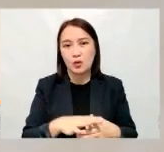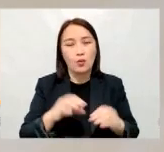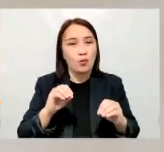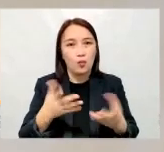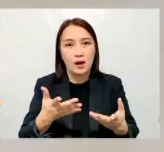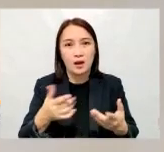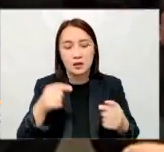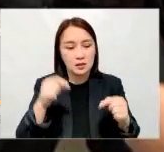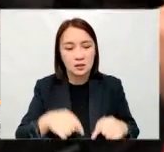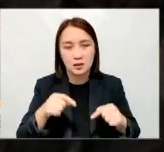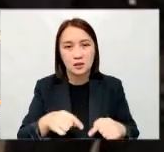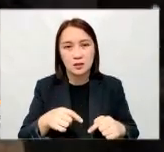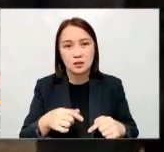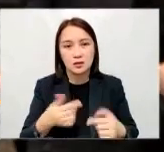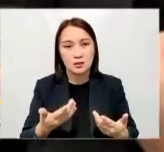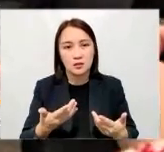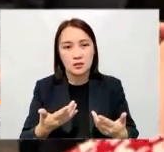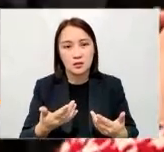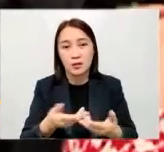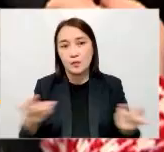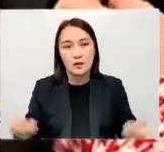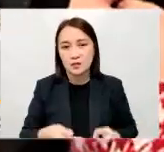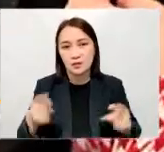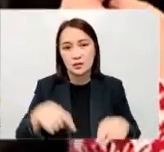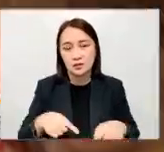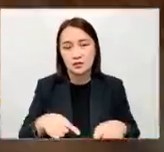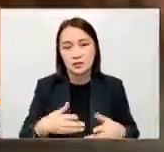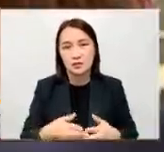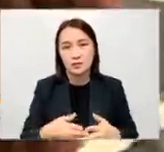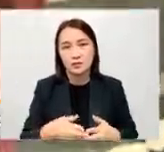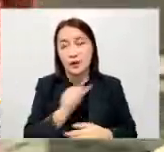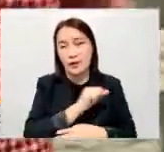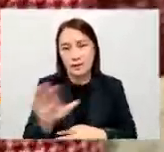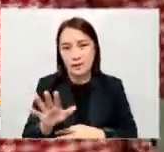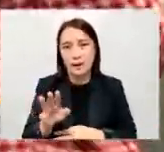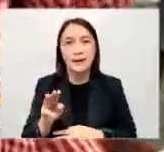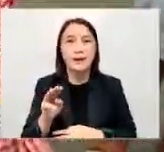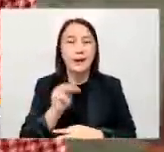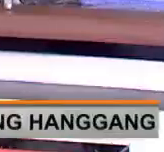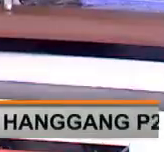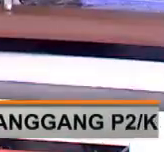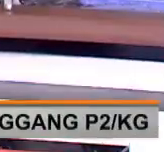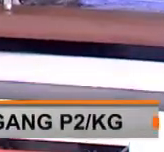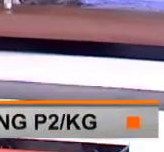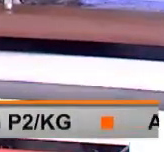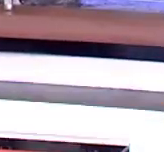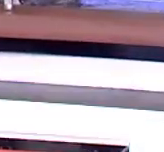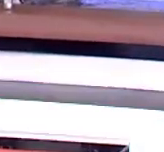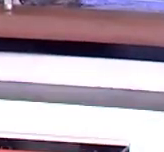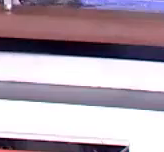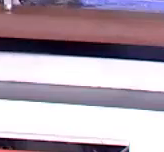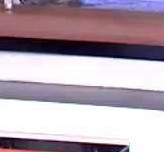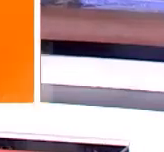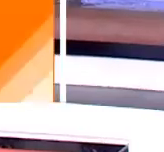bansa ang mga alien. Nagbabalita mula sa Frontline, MJ Marfori, News 5. At yan ang